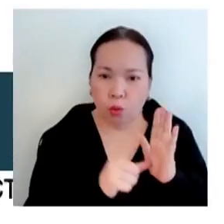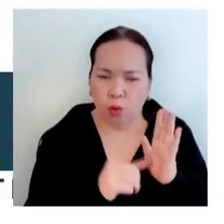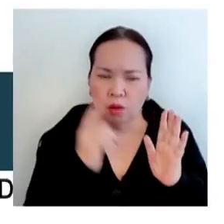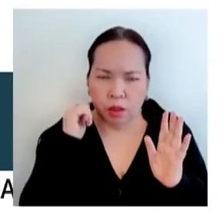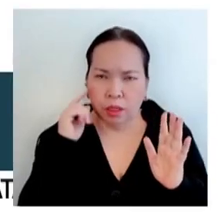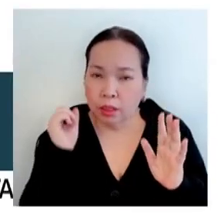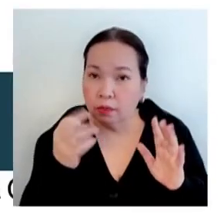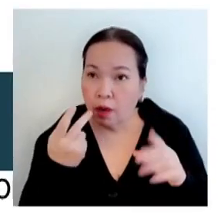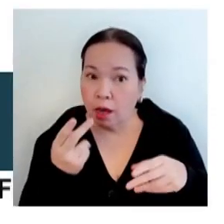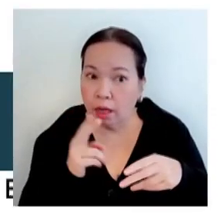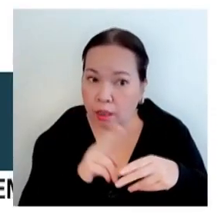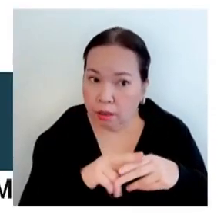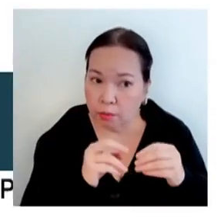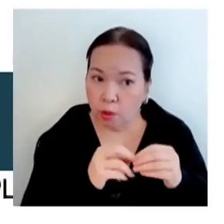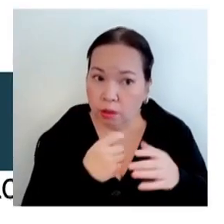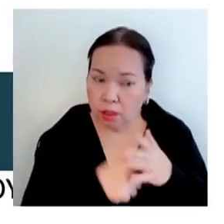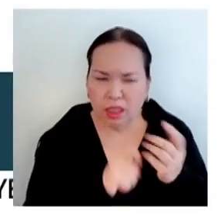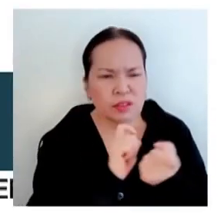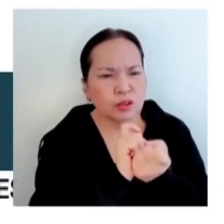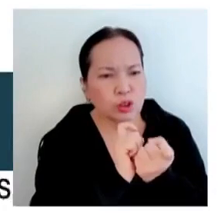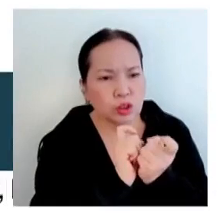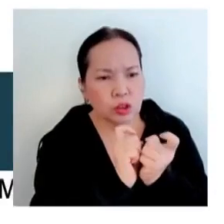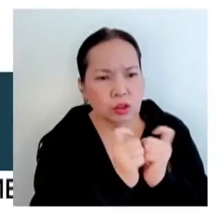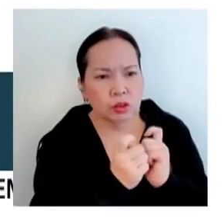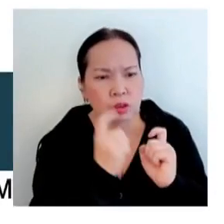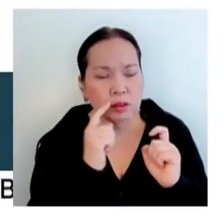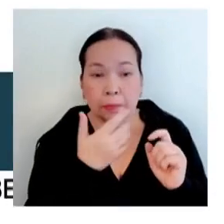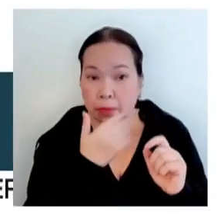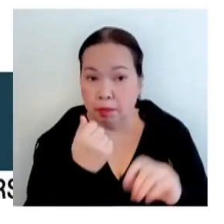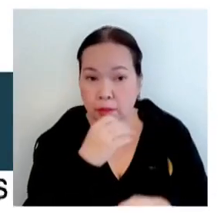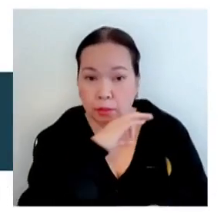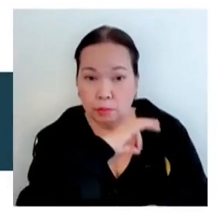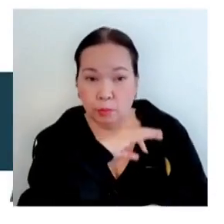ng rice tariffication law, ay mas makakabuti pa sa